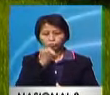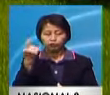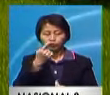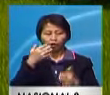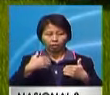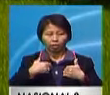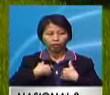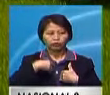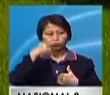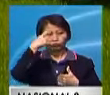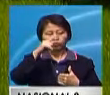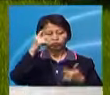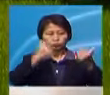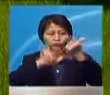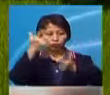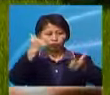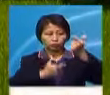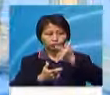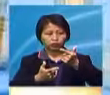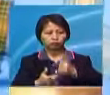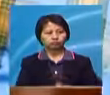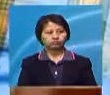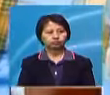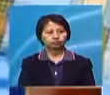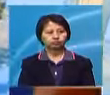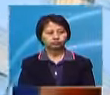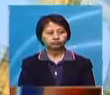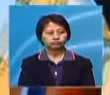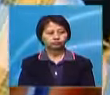ada untuk lawatan.